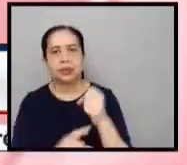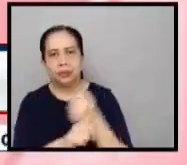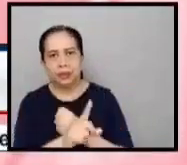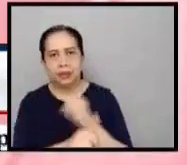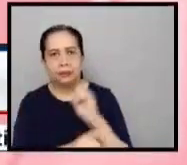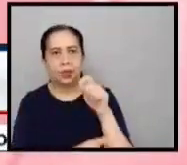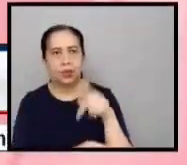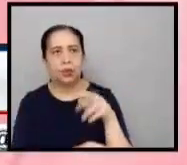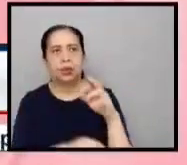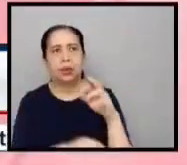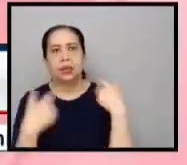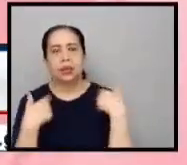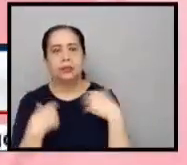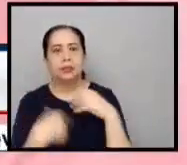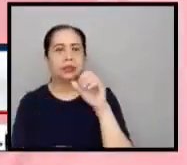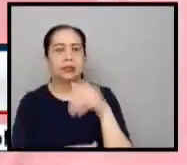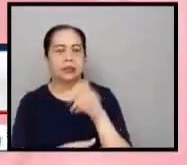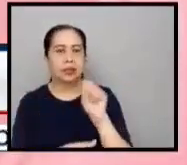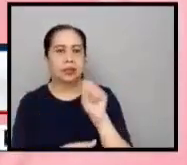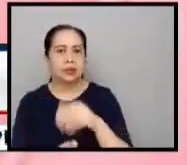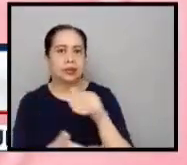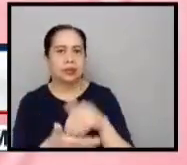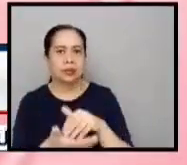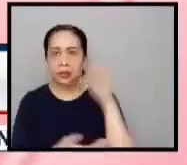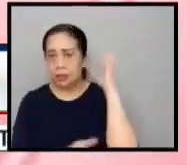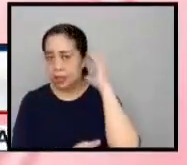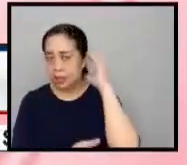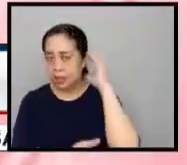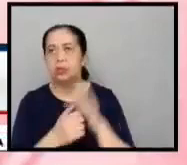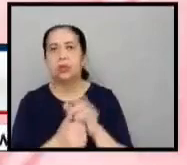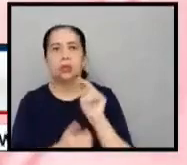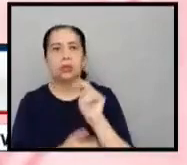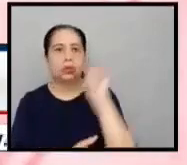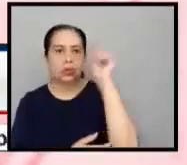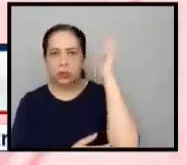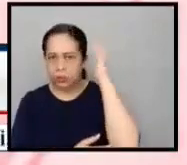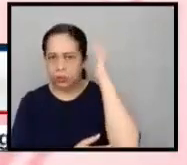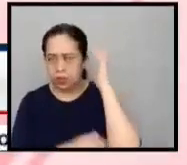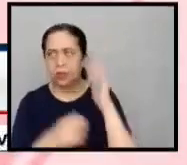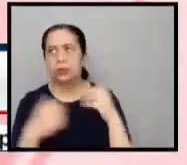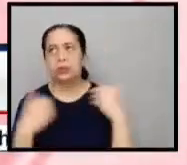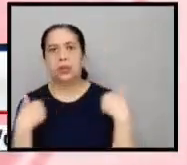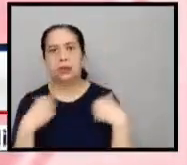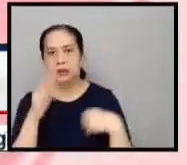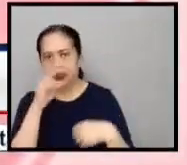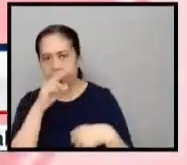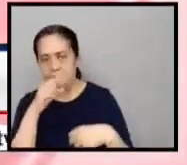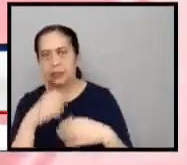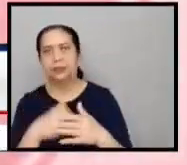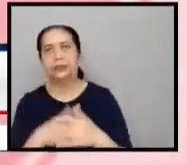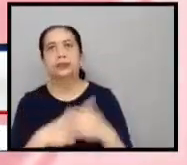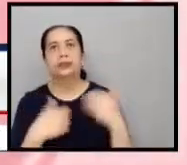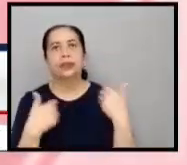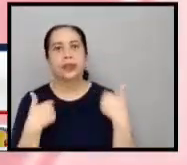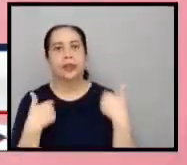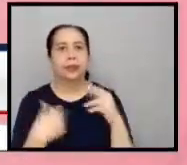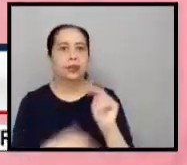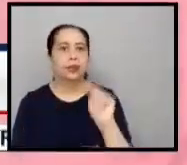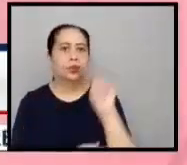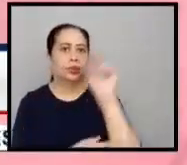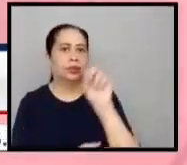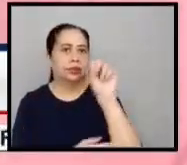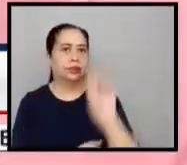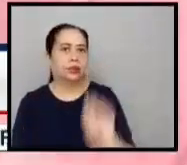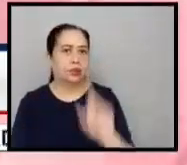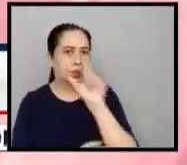sa South Central, Mindanao, meron tayo sa Northern Mindanao, meron tayo sa Visayas, meron po tayo sa Northern and Southern Luzon, and